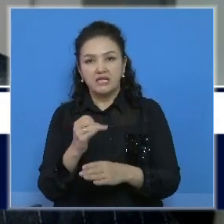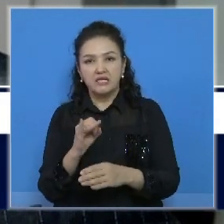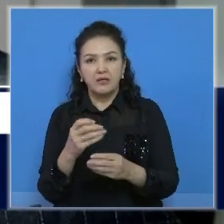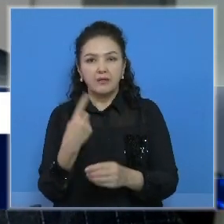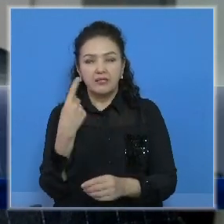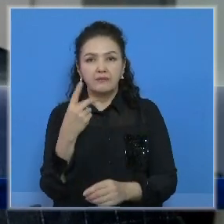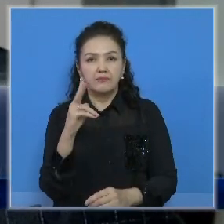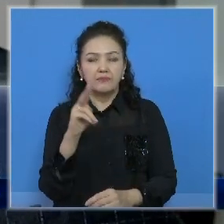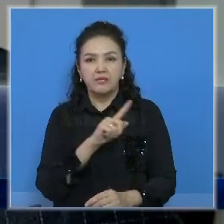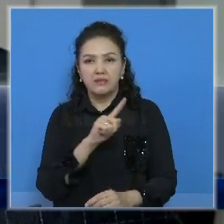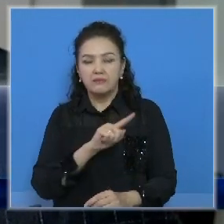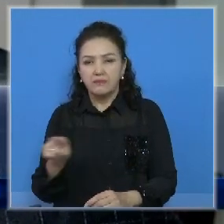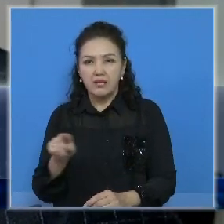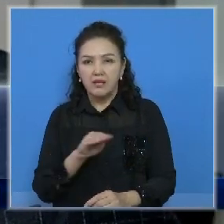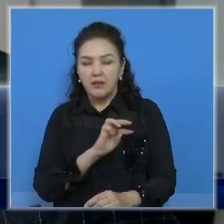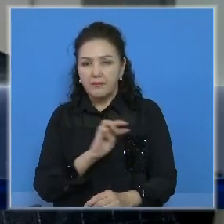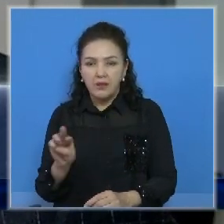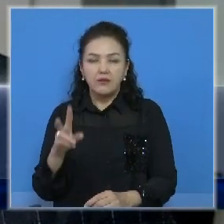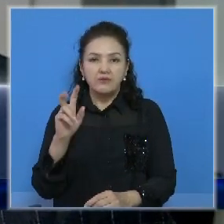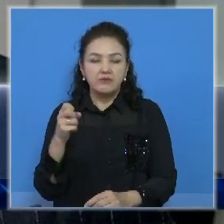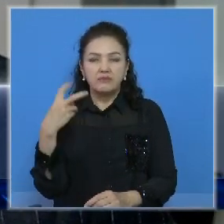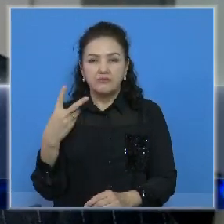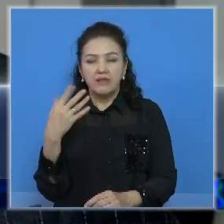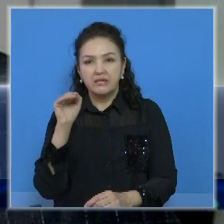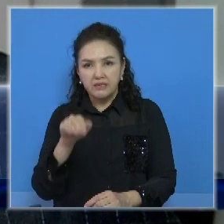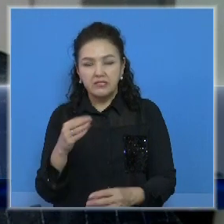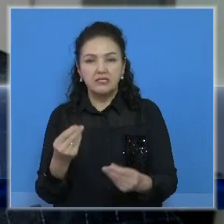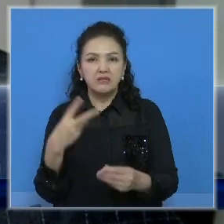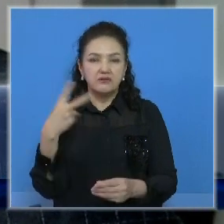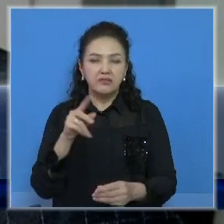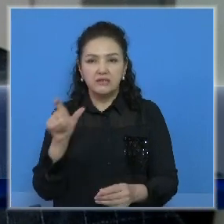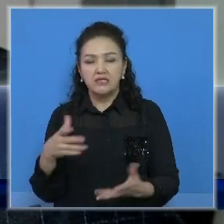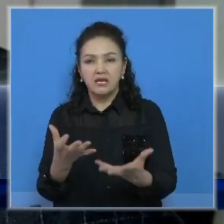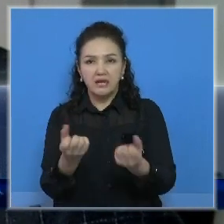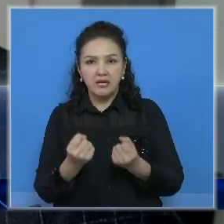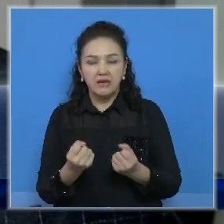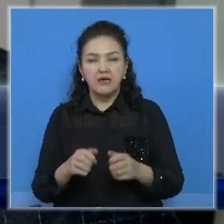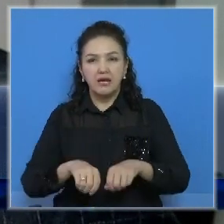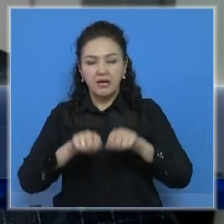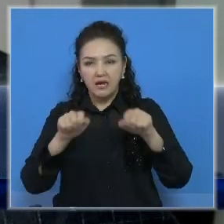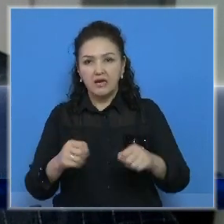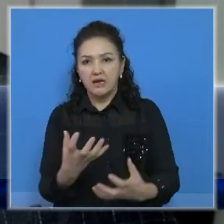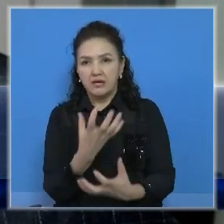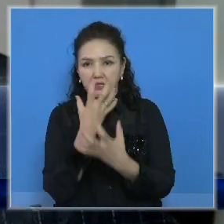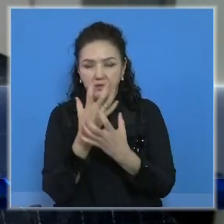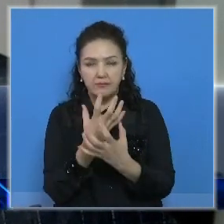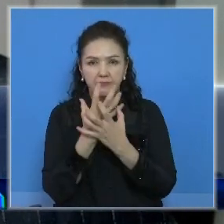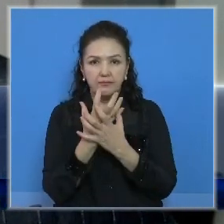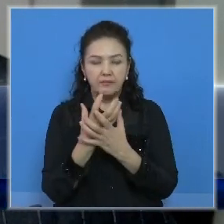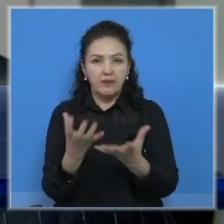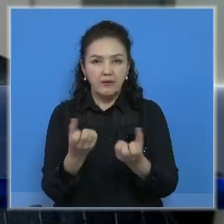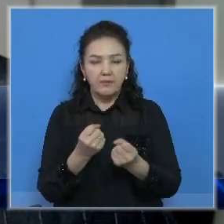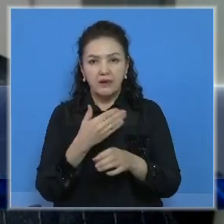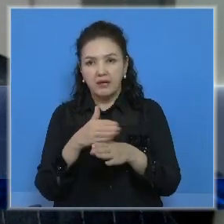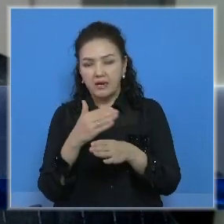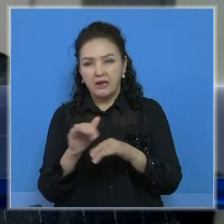размере 1 225 000 тенге получили 20 человек. Они открыли теплицы, брали